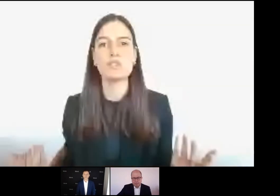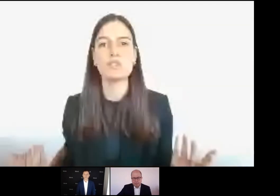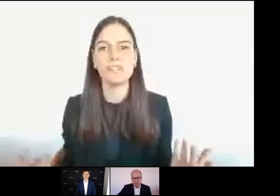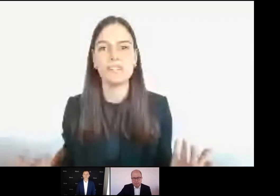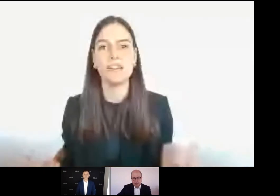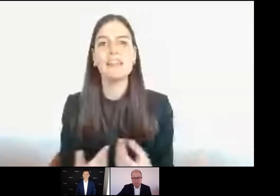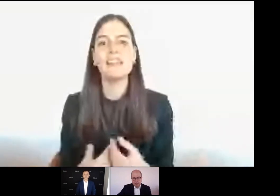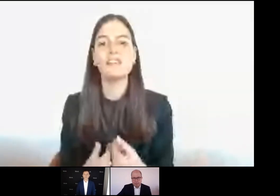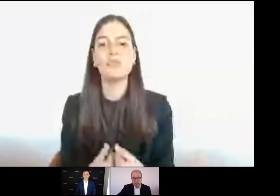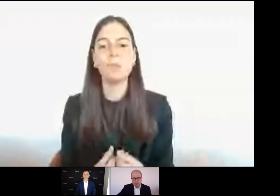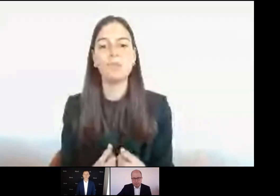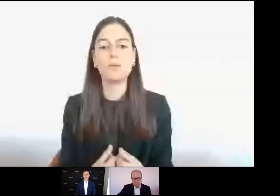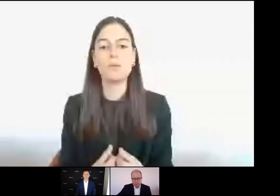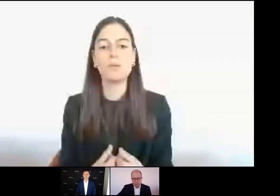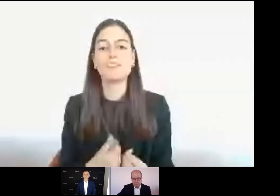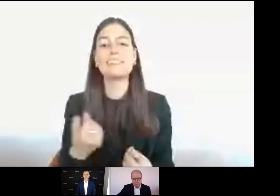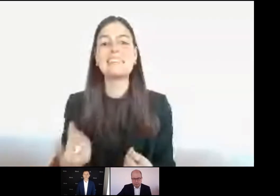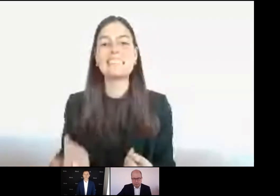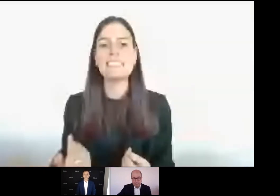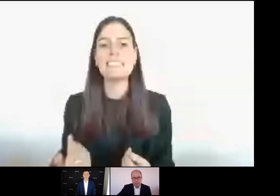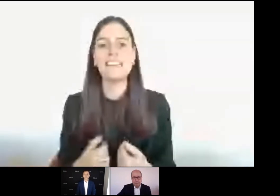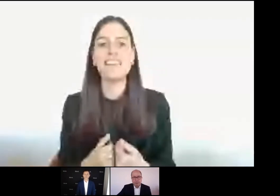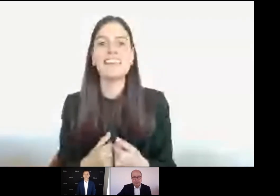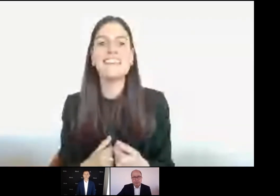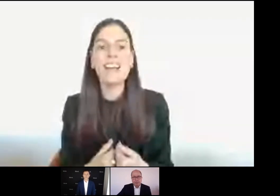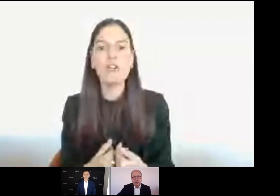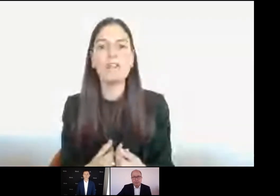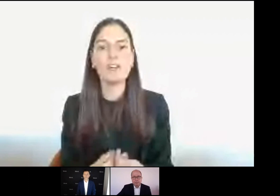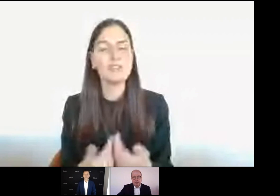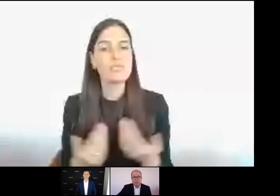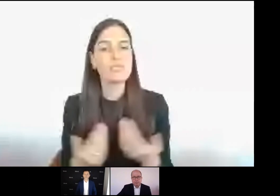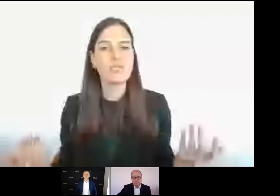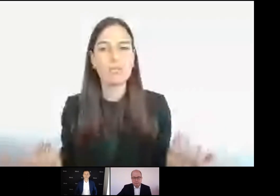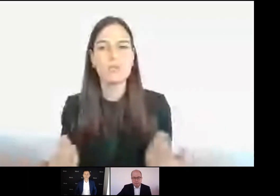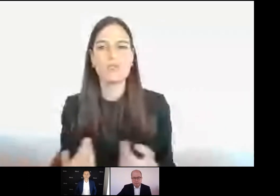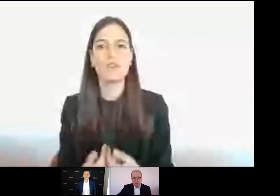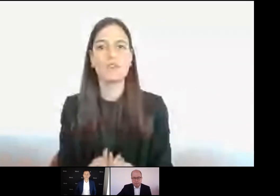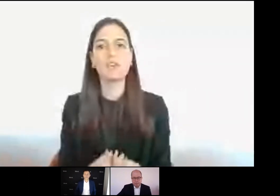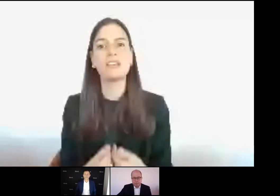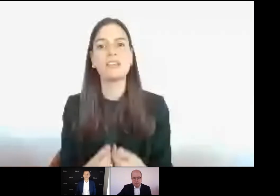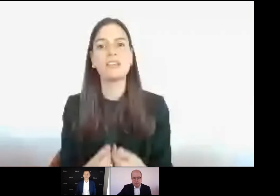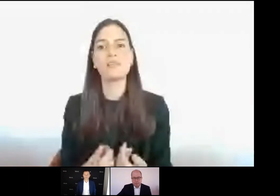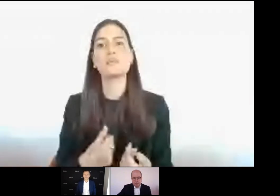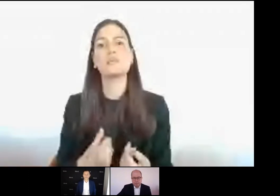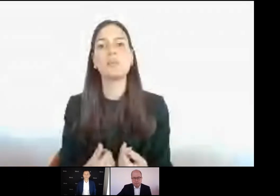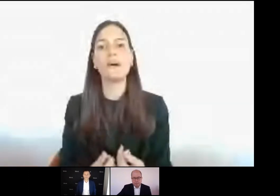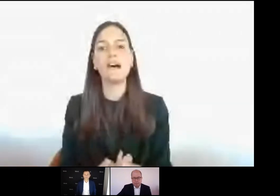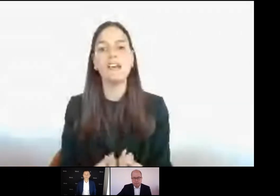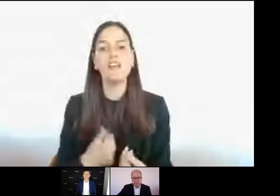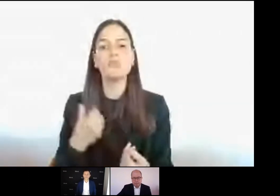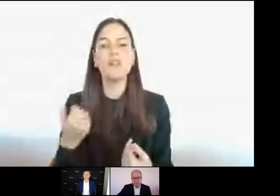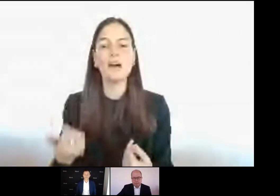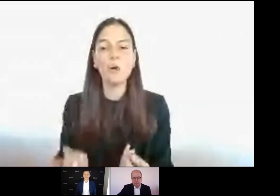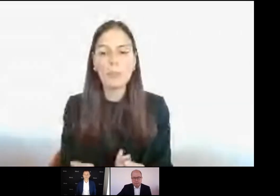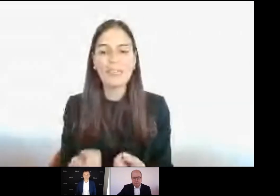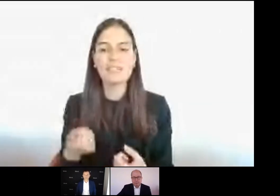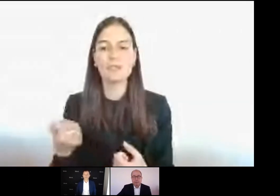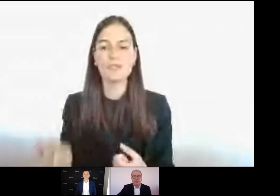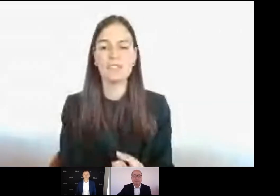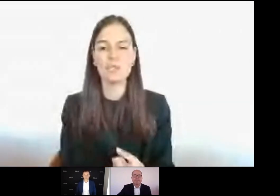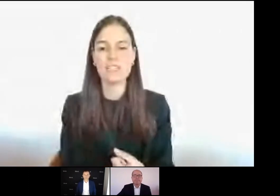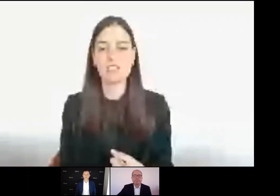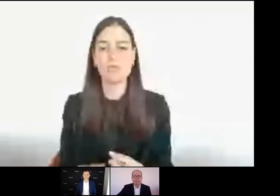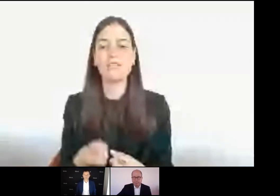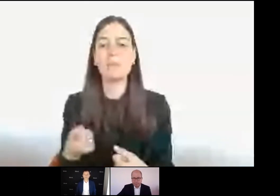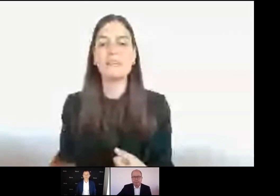d'organiser la suite et de peut-être désigner quel enfant, si j'ai plusieurs enfants, quel enfant s'occupera de la reprise